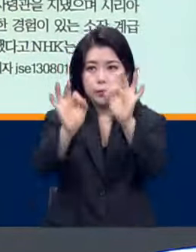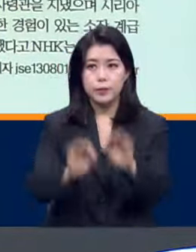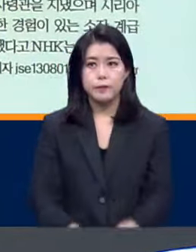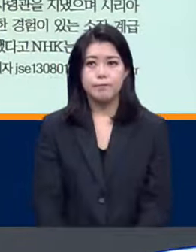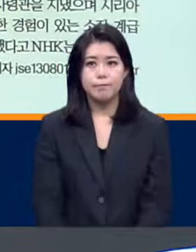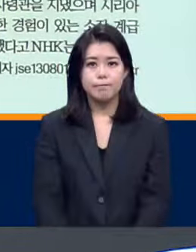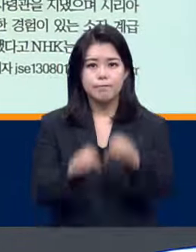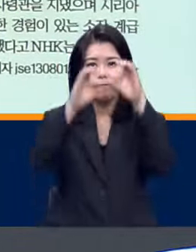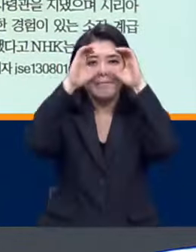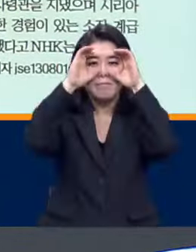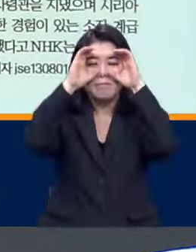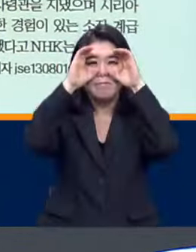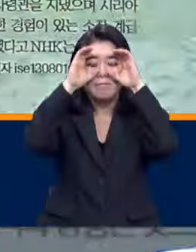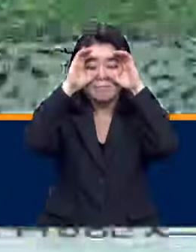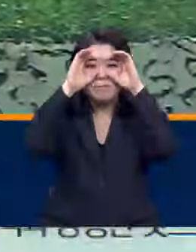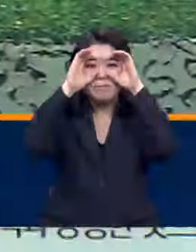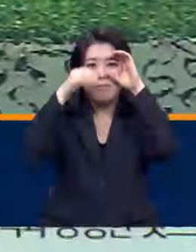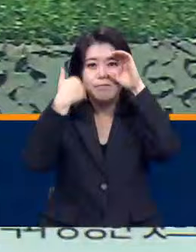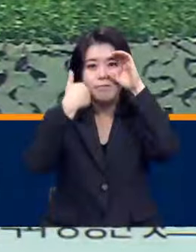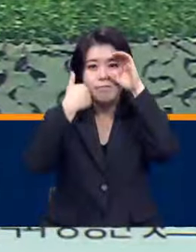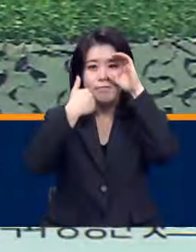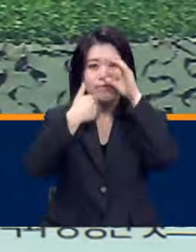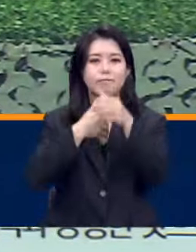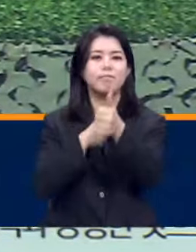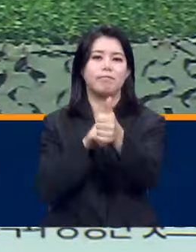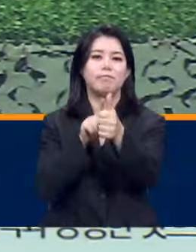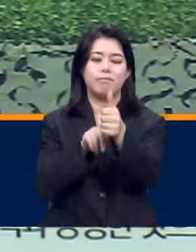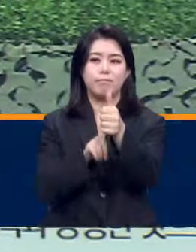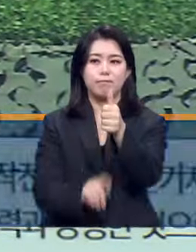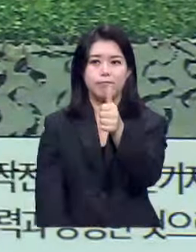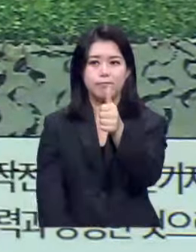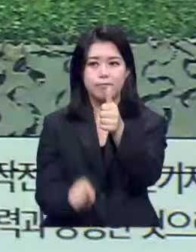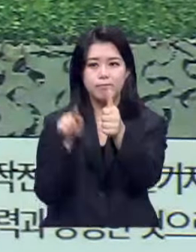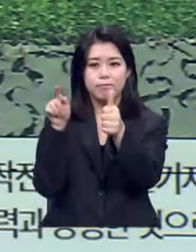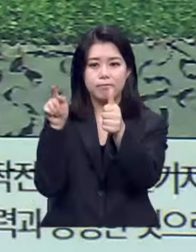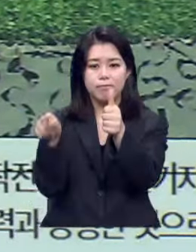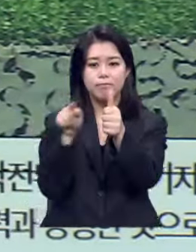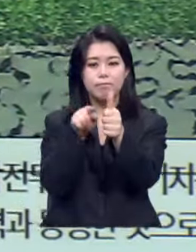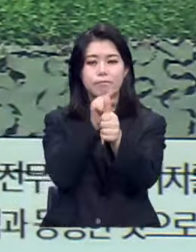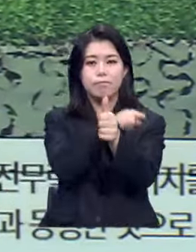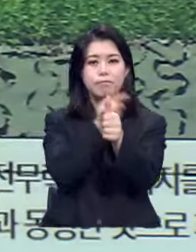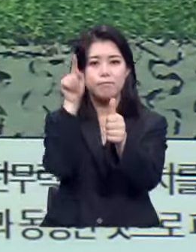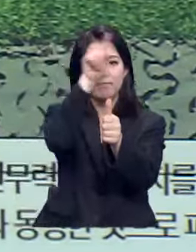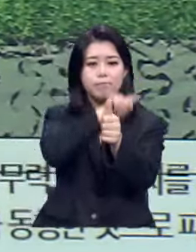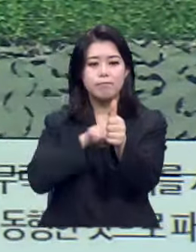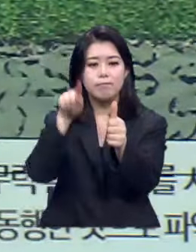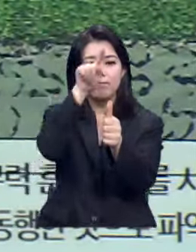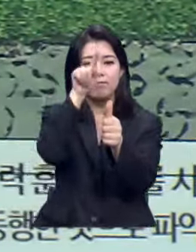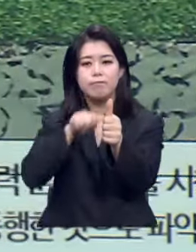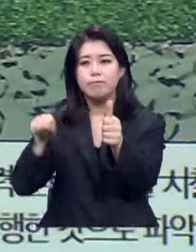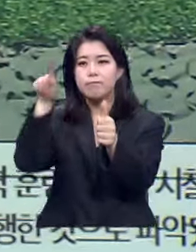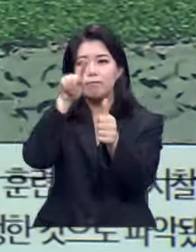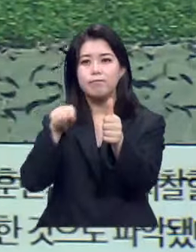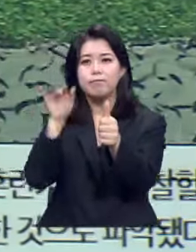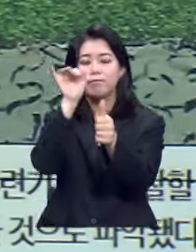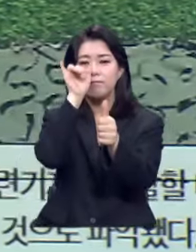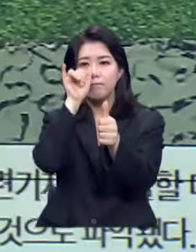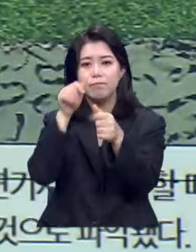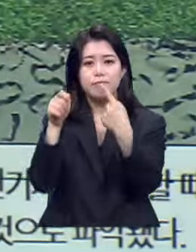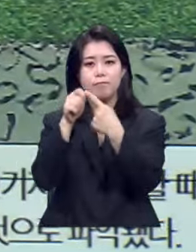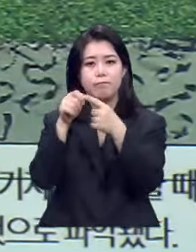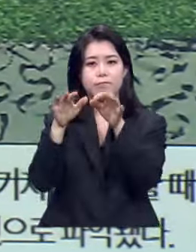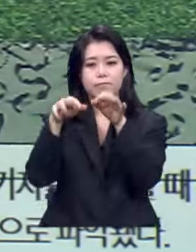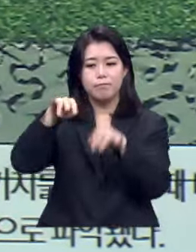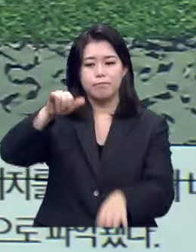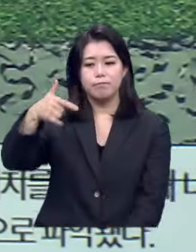측근들이라고 있는 예 여기 지금 김정은 위원장이 근데이 주변에 동그라미들이 있어요 첫 번째가